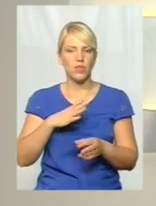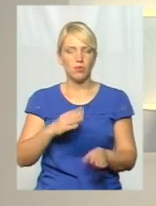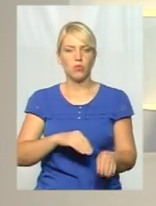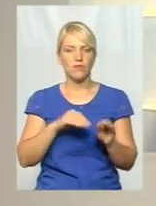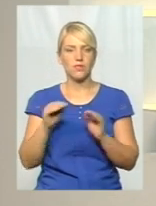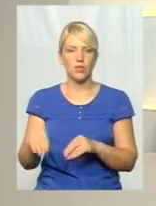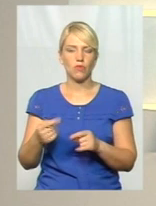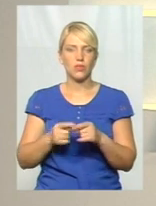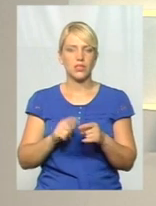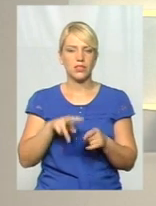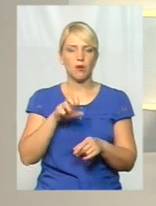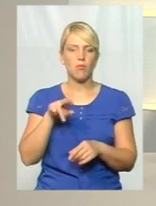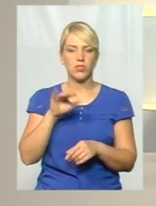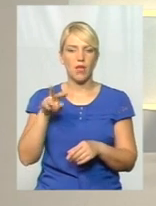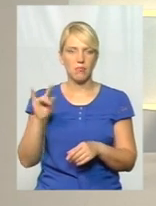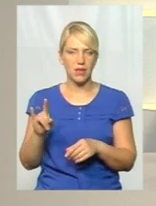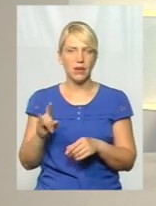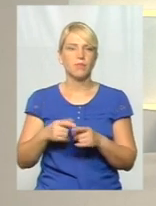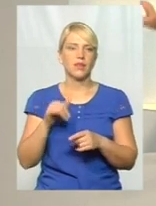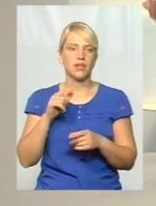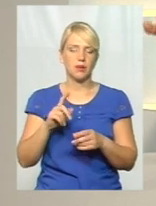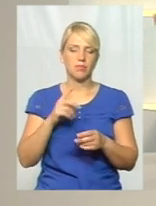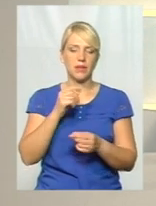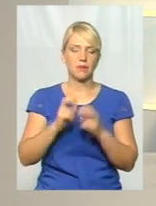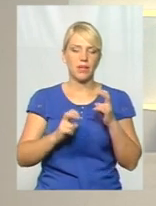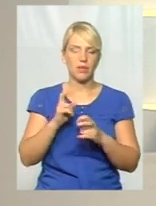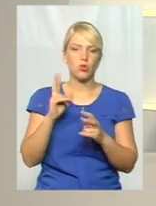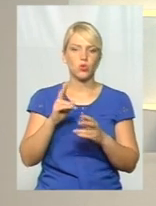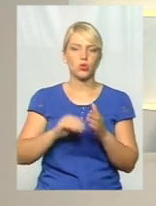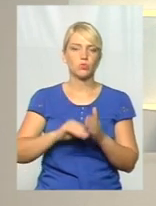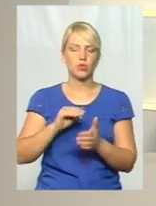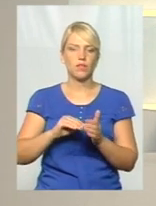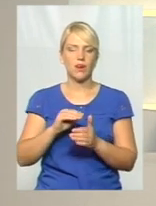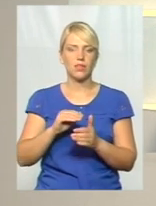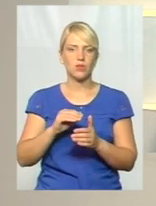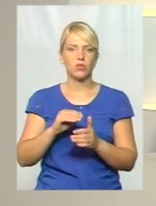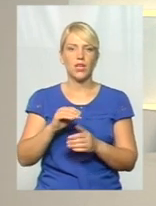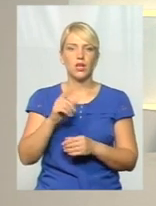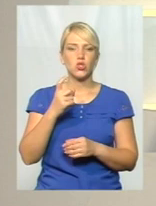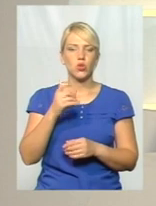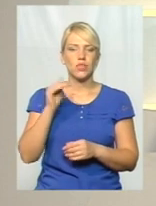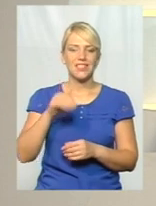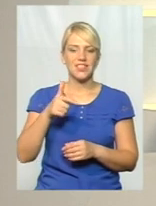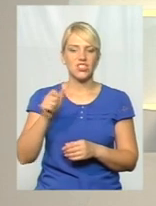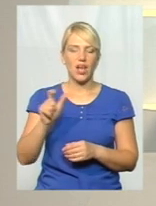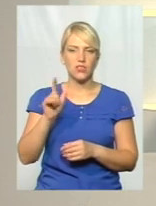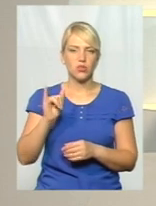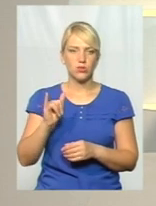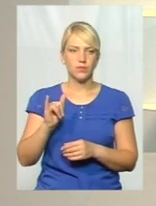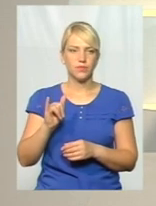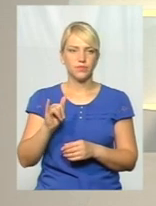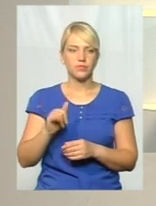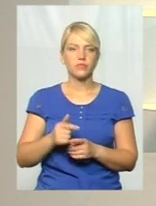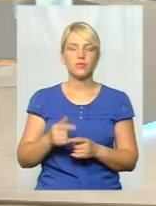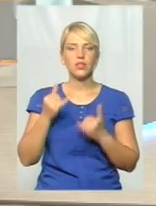передачі даних підприємства, які споживають і понад 100 тисяч кубів на сезон. А усі, хто повинні були встановити, встановили? У